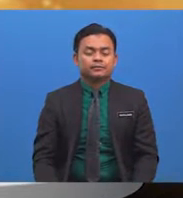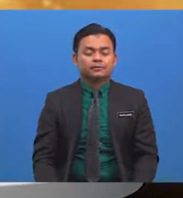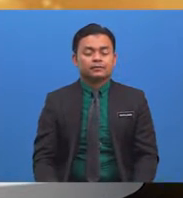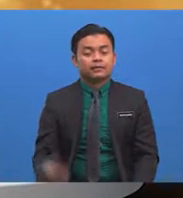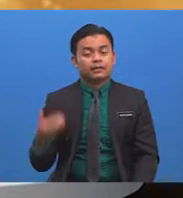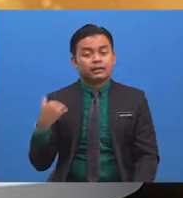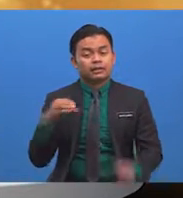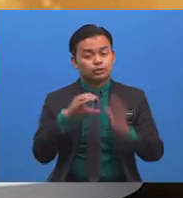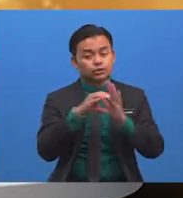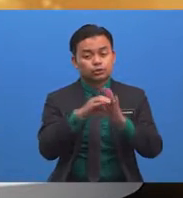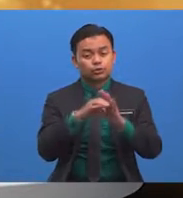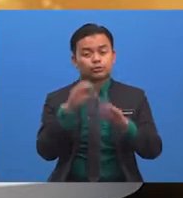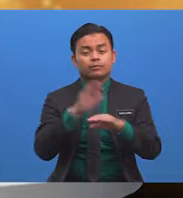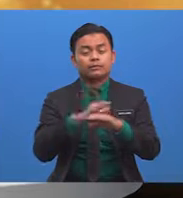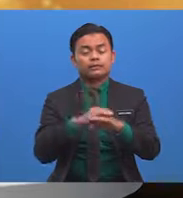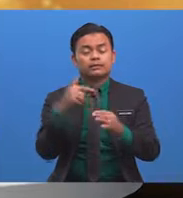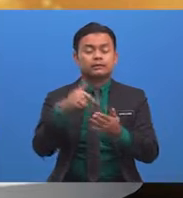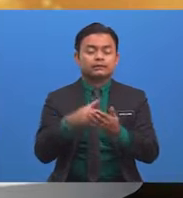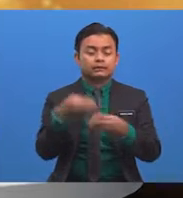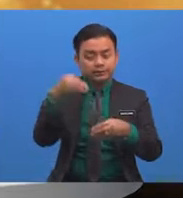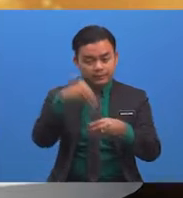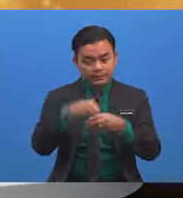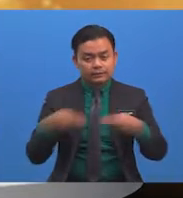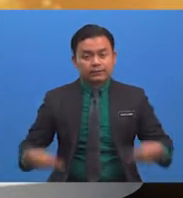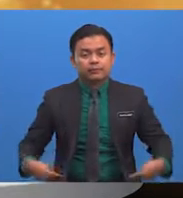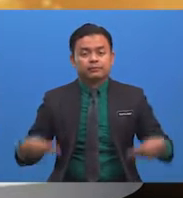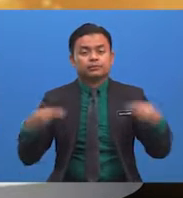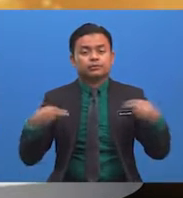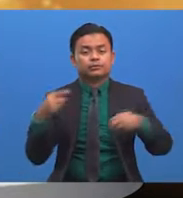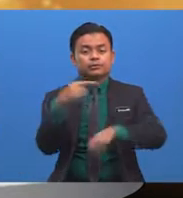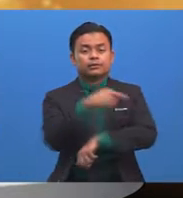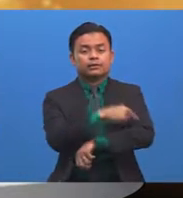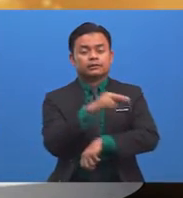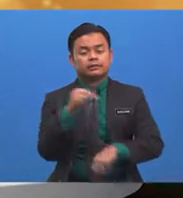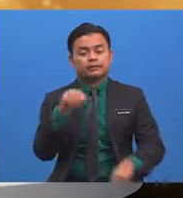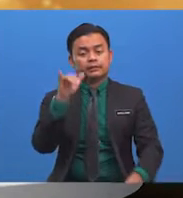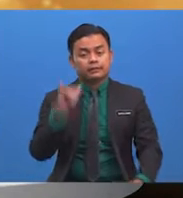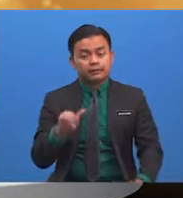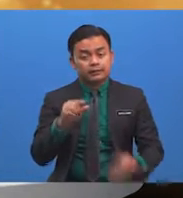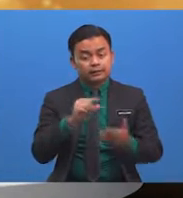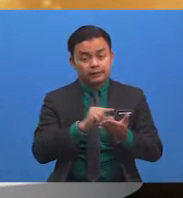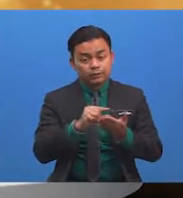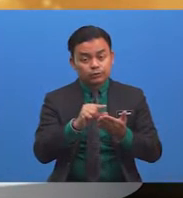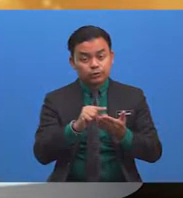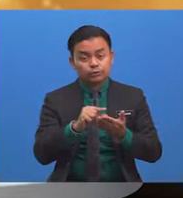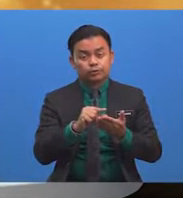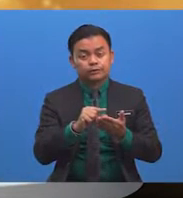lagi contoh dalam kehidupan harian yang menggunakan fenomena pantulan